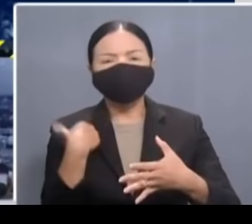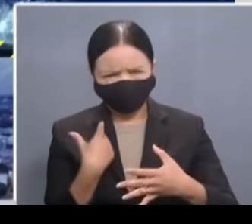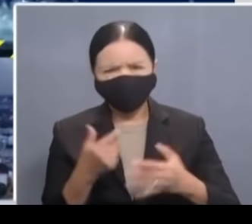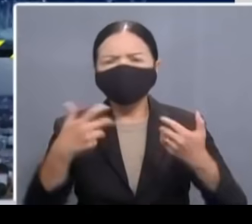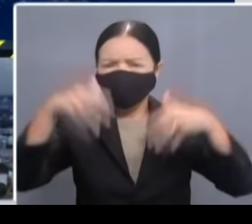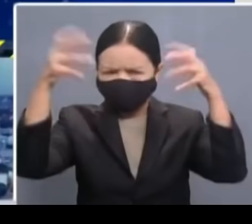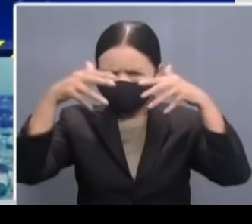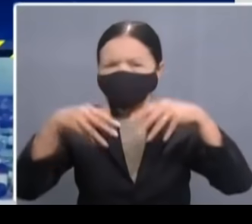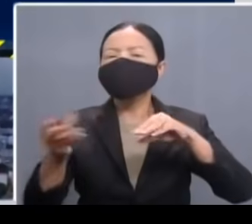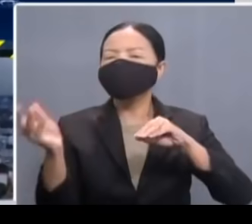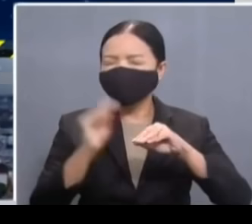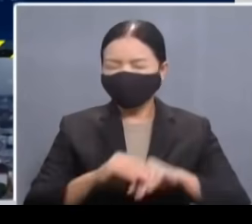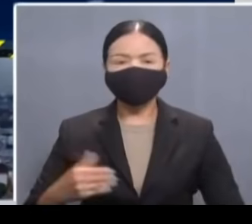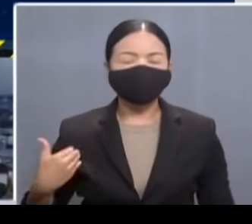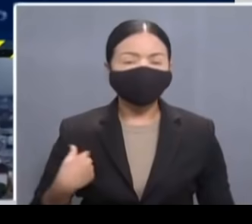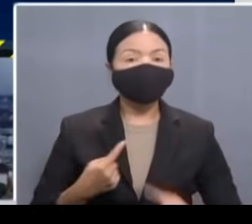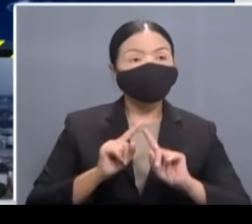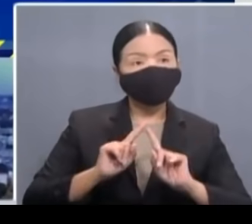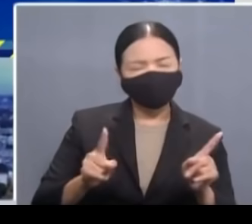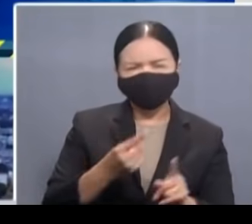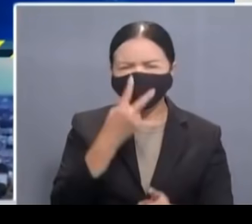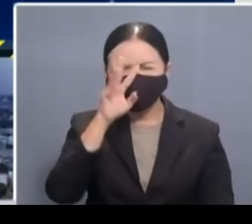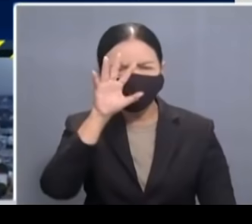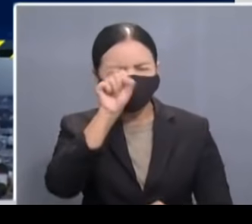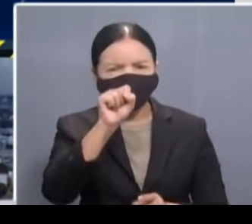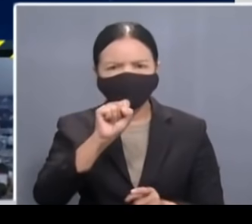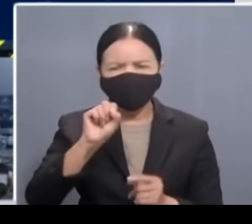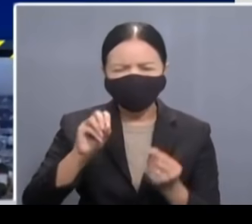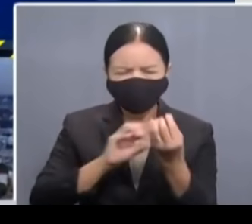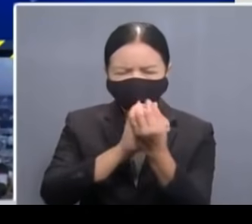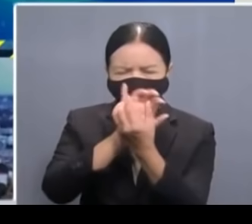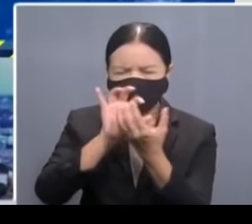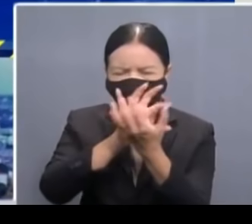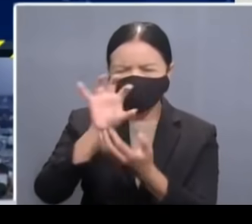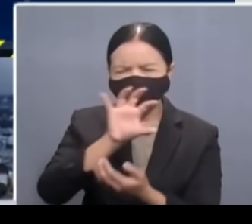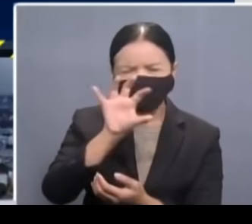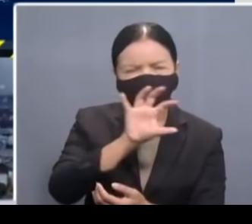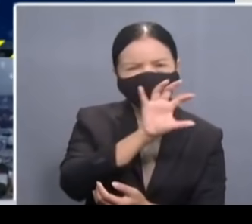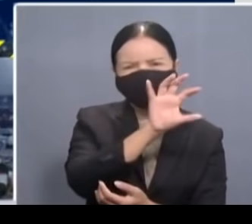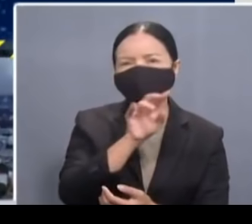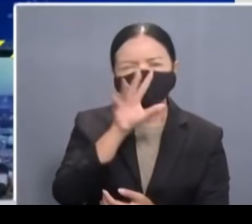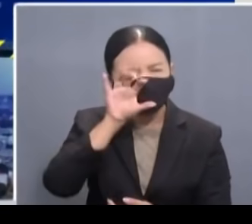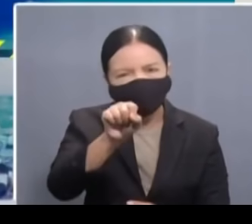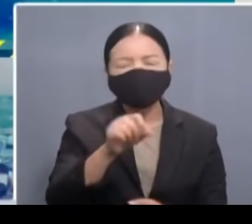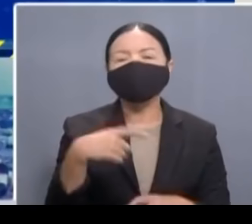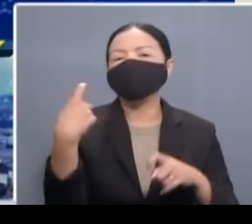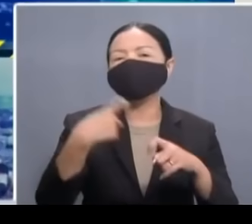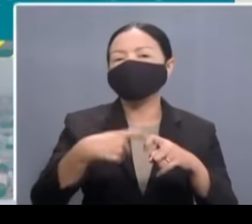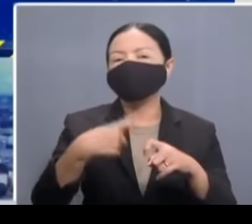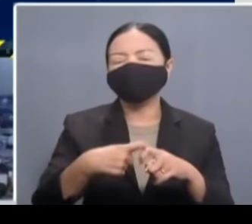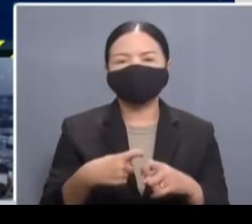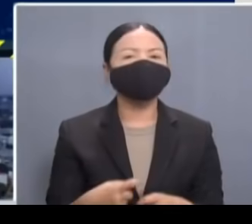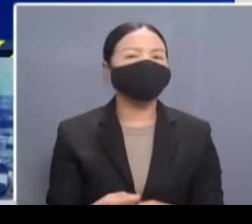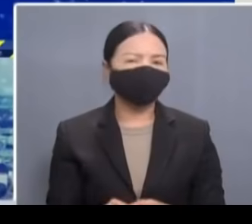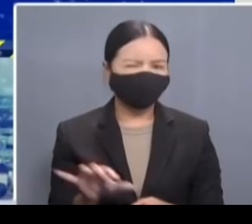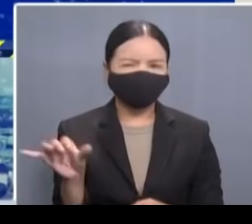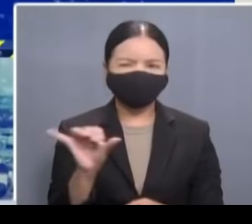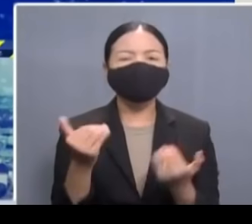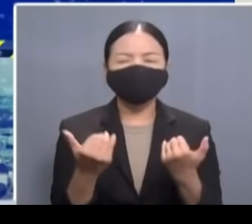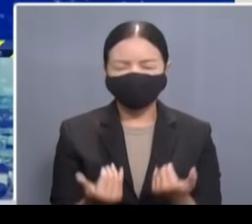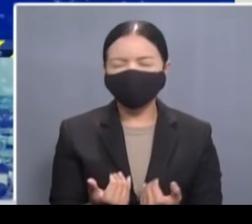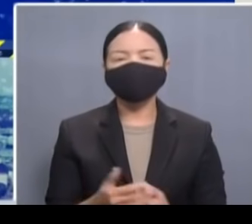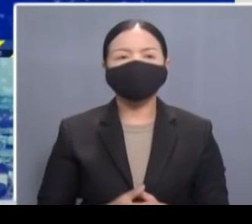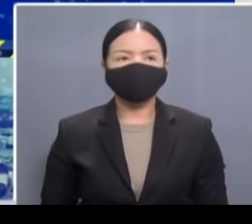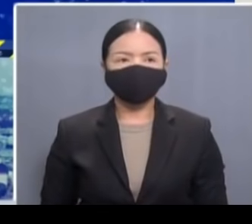มีเพิ่มขึ้นมาบ้างเล็กน้อยแต่เรายังจับการก่อตัวของพายุในช่วงเดือนตุลายังไม่ได้เดี๋ยวเราติดตามสถานการณ์ต่อนะฮะใช่ค่ะ